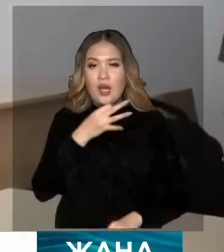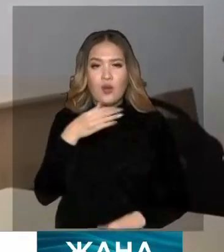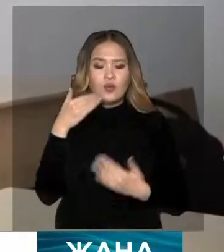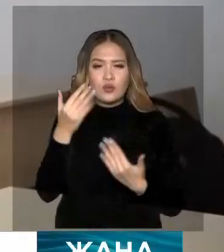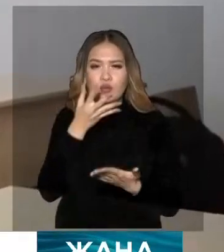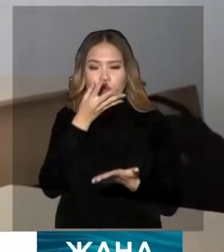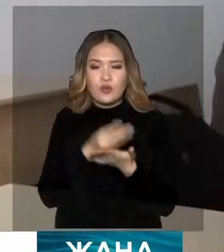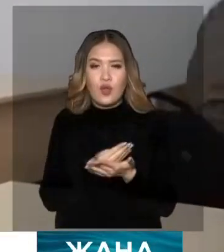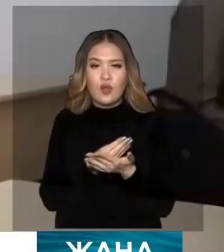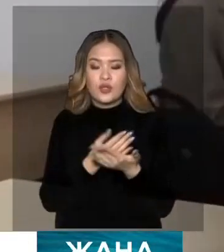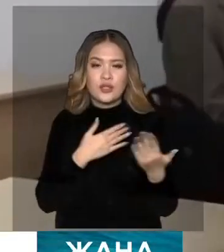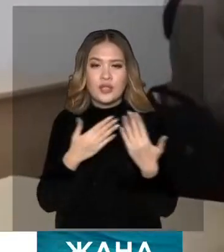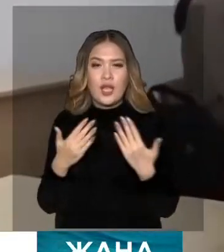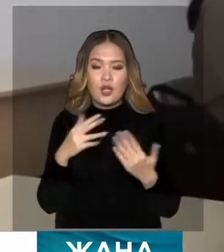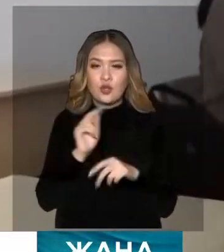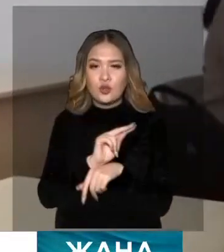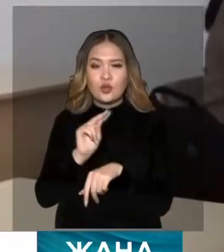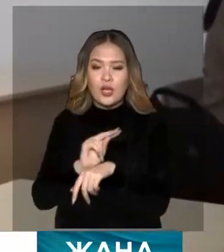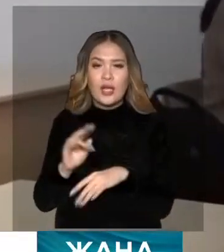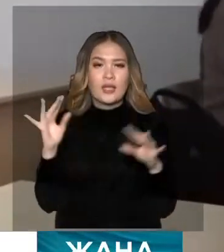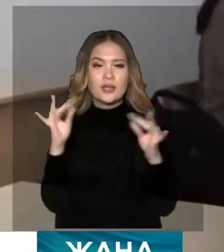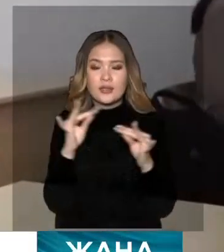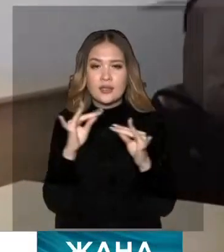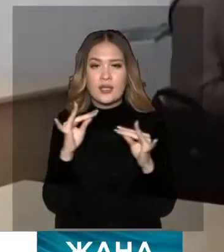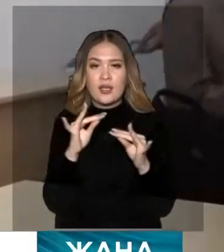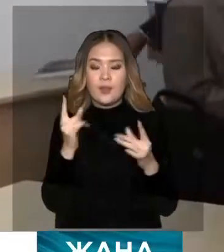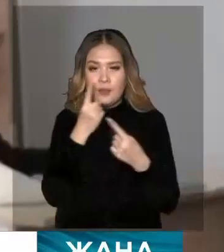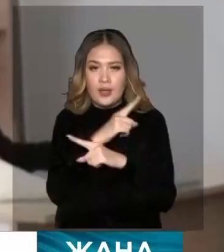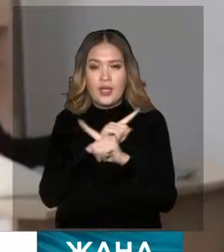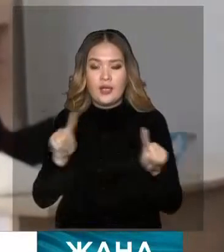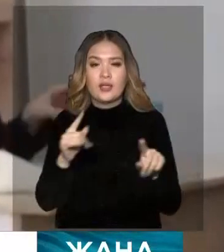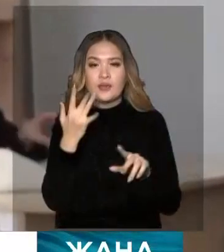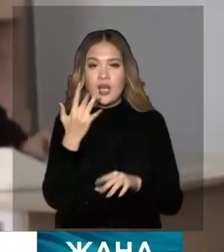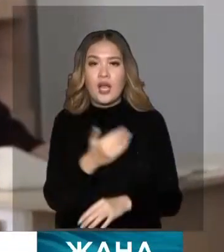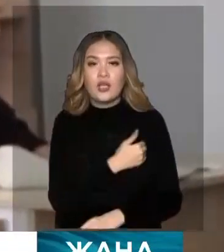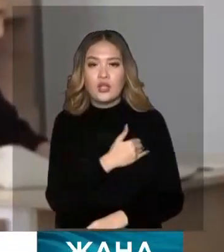бір методикасы бар, бізге үйрететін. Әр сабақты қызықты өткізеді.